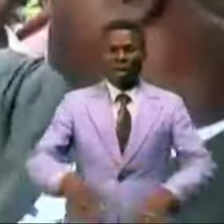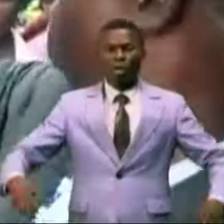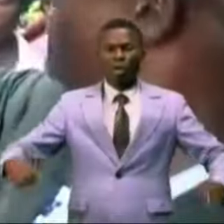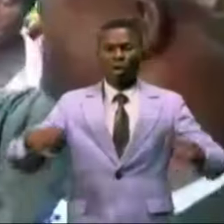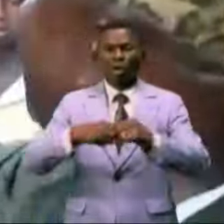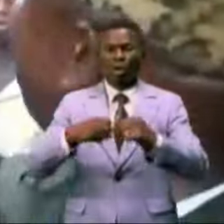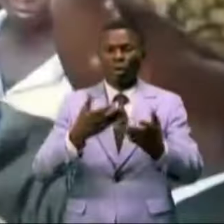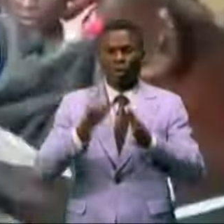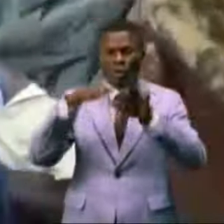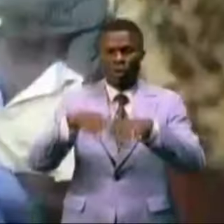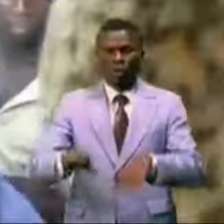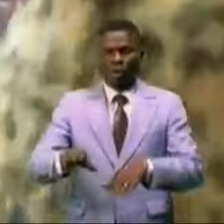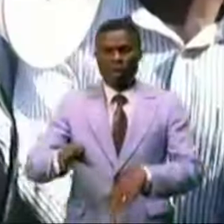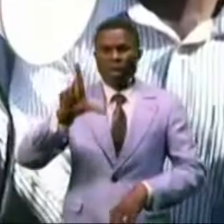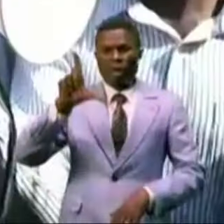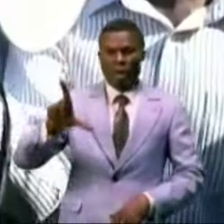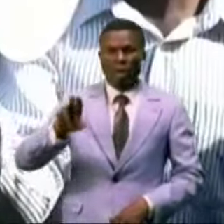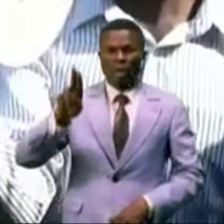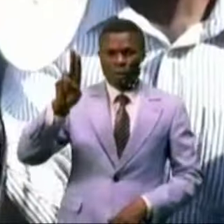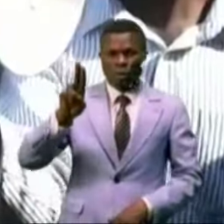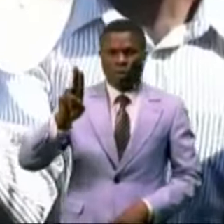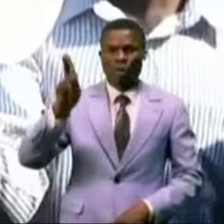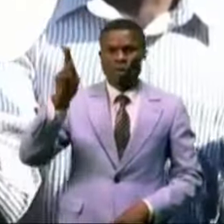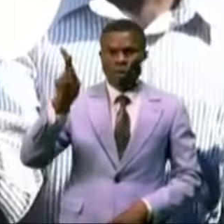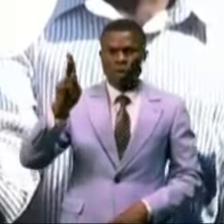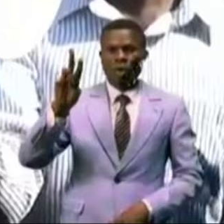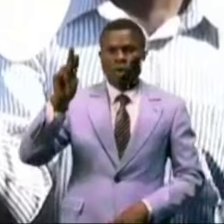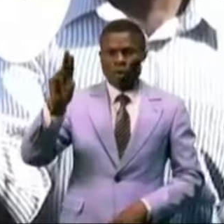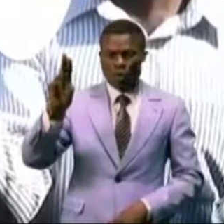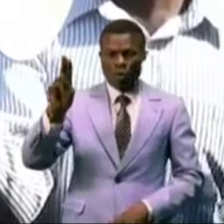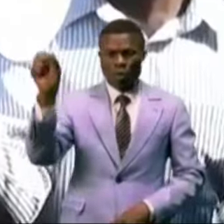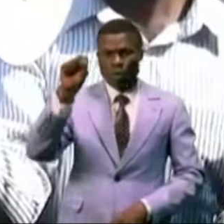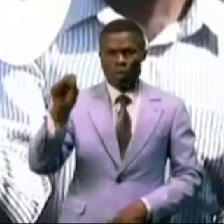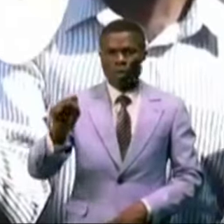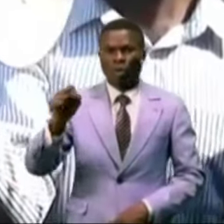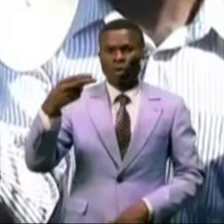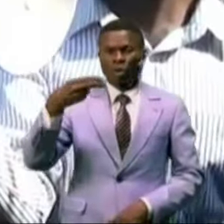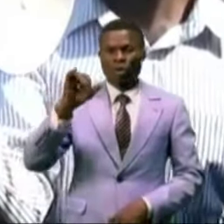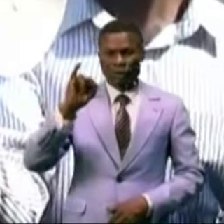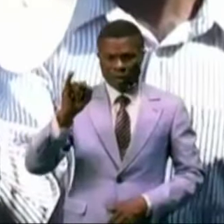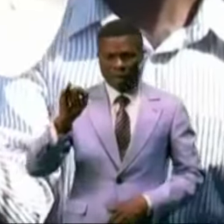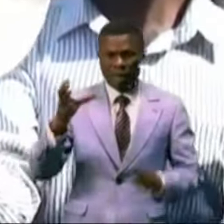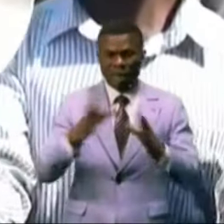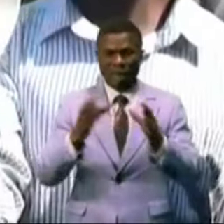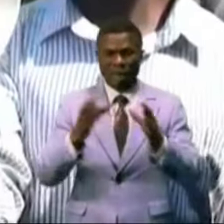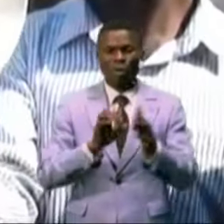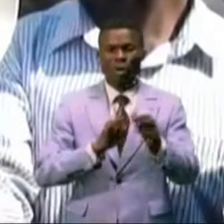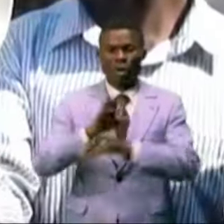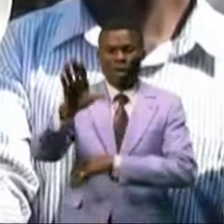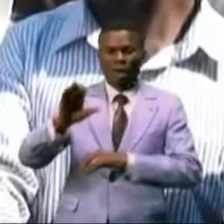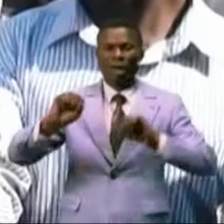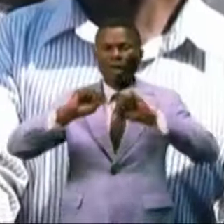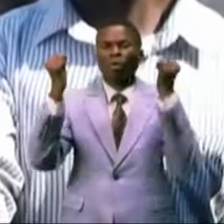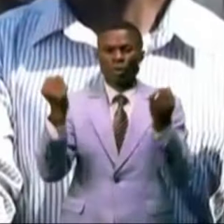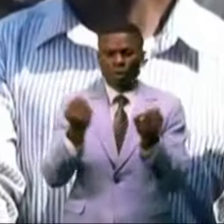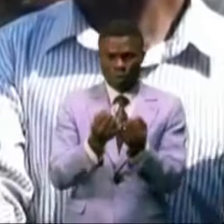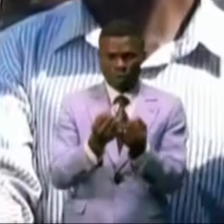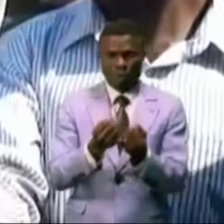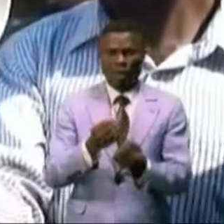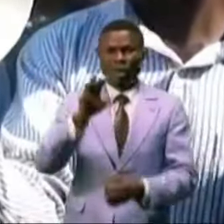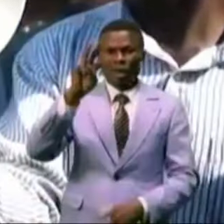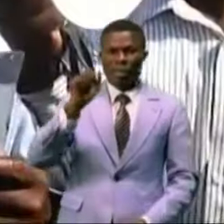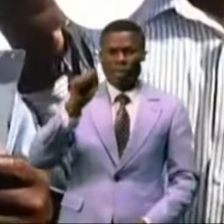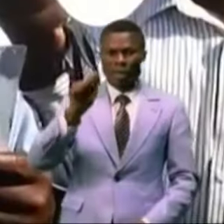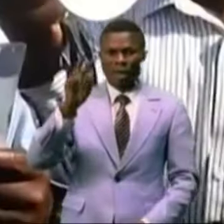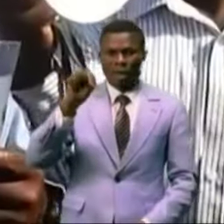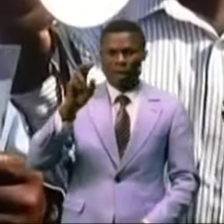à la rivière Nkushi et l'essor socio-économique de la chefferie Bakongolo avec le déploiement de la société Manono Lithium